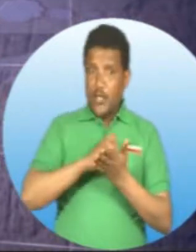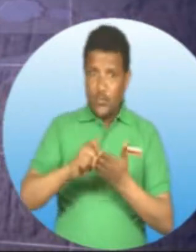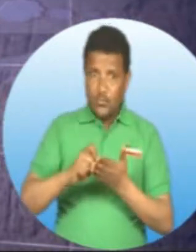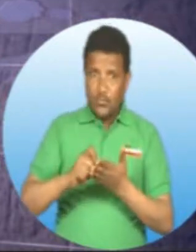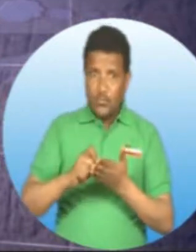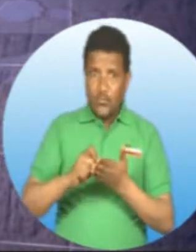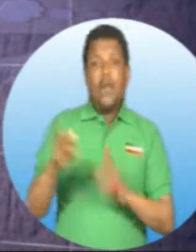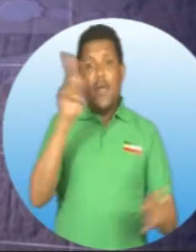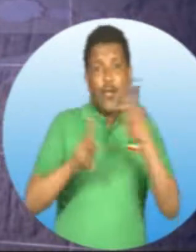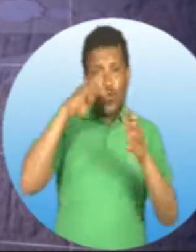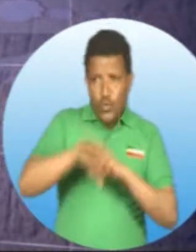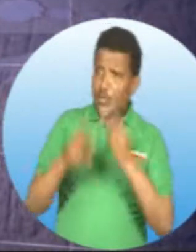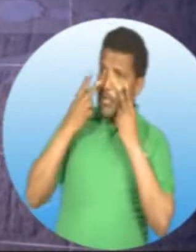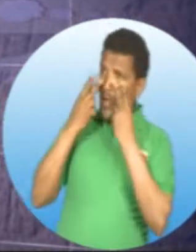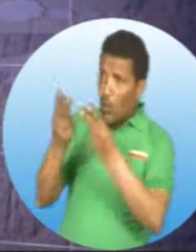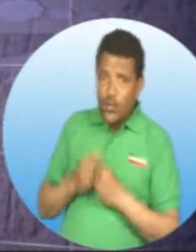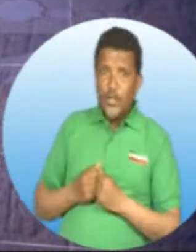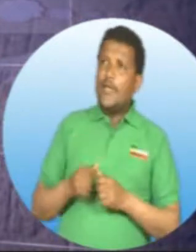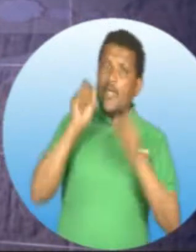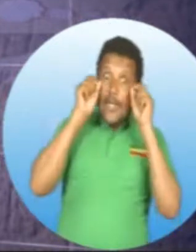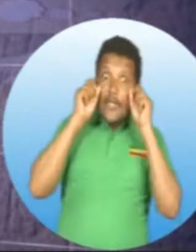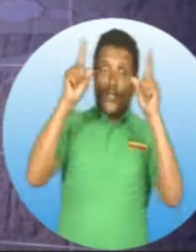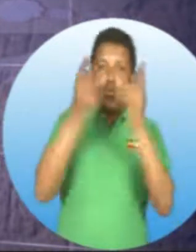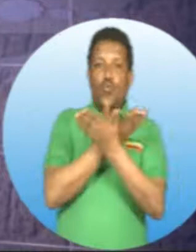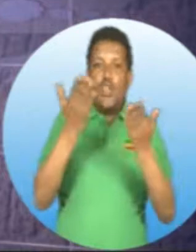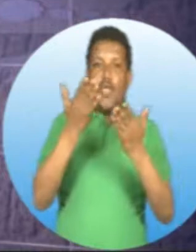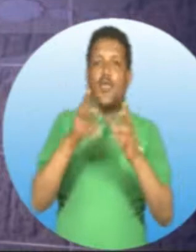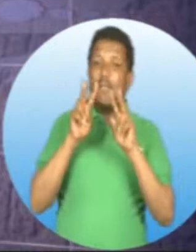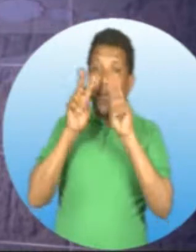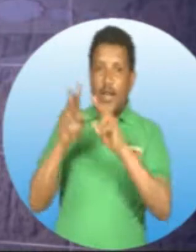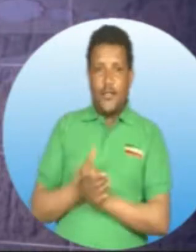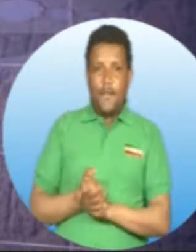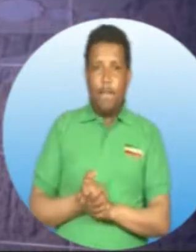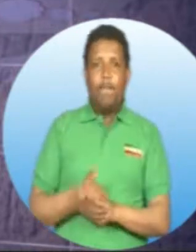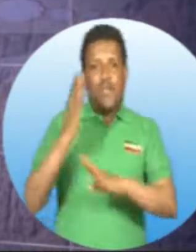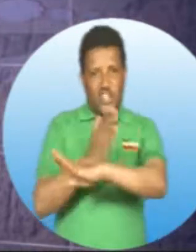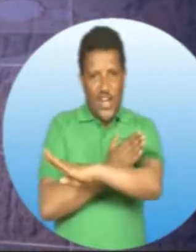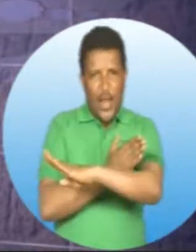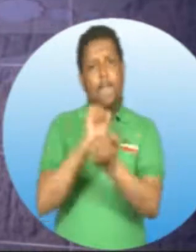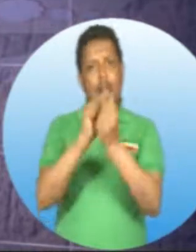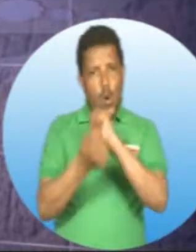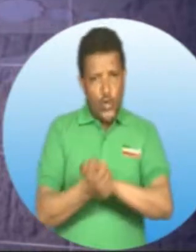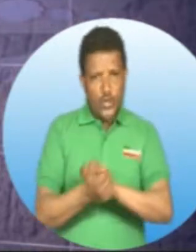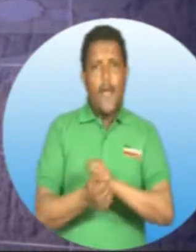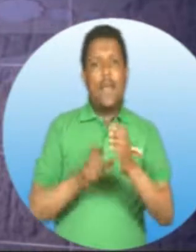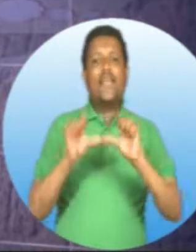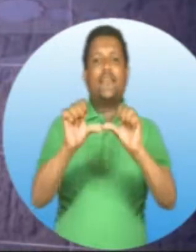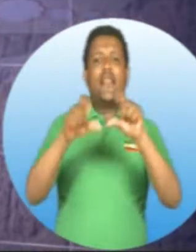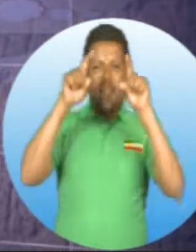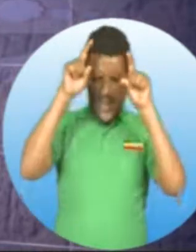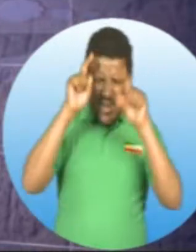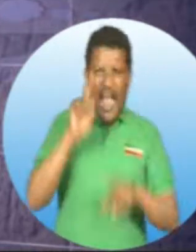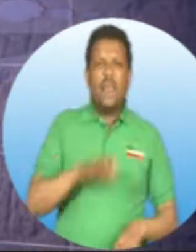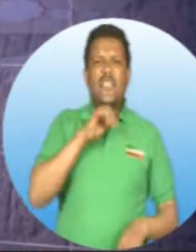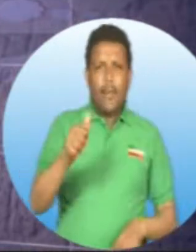ደራሲ በህብረተሰቡ ውስጥ ያየውንና የተገነዘበውን ጉዳይ አስመልክቶ መሻሻል፣ መለወጥ፣